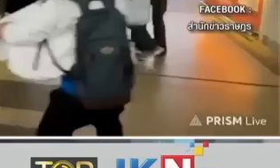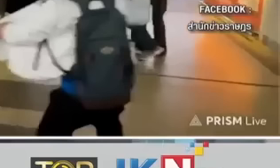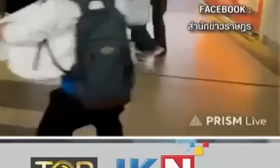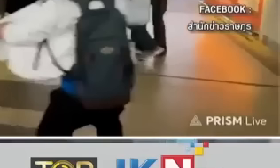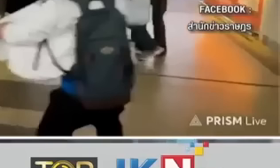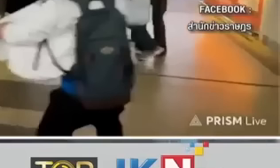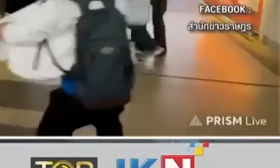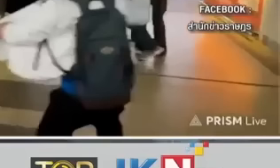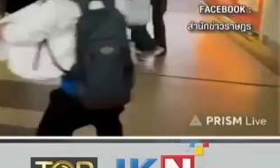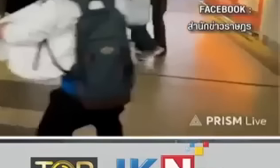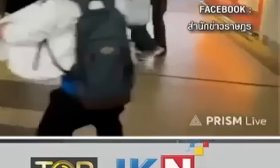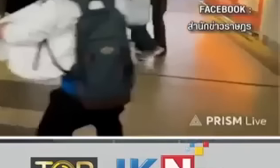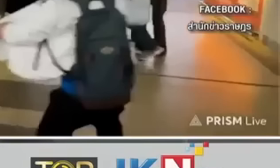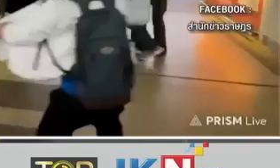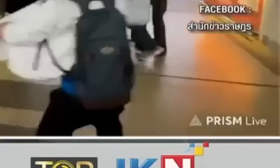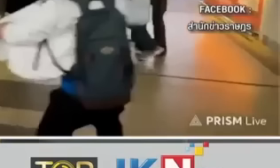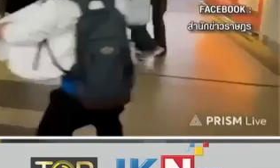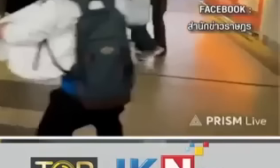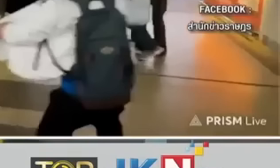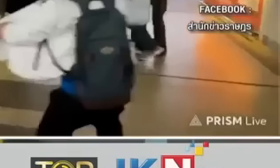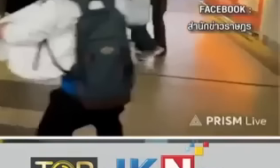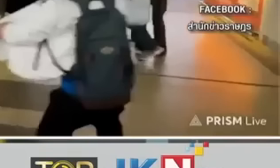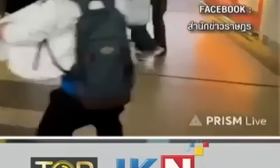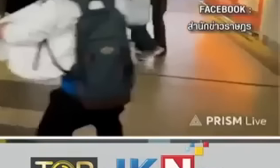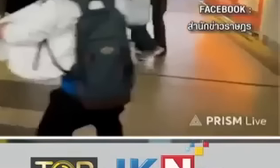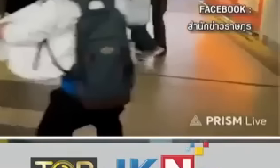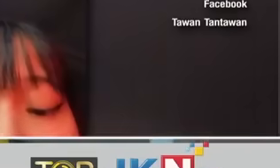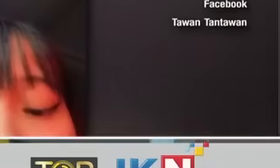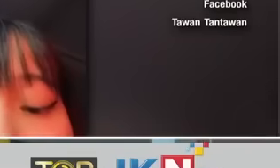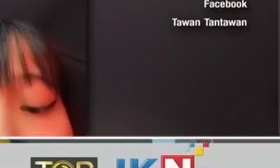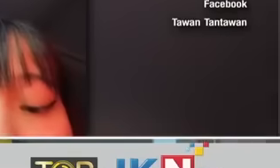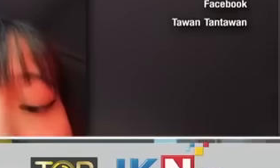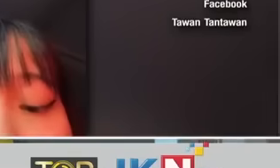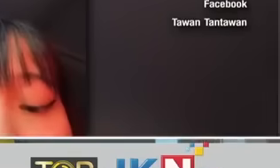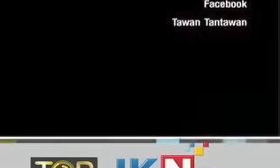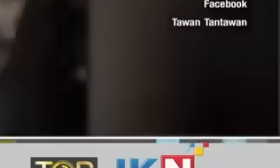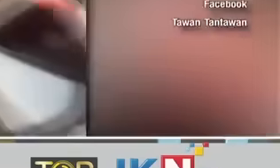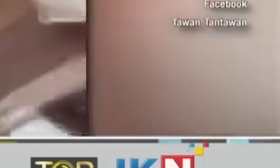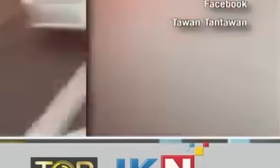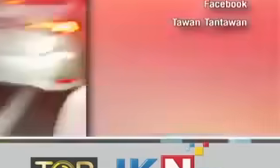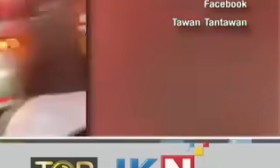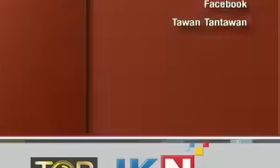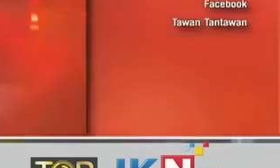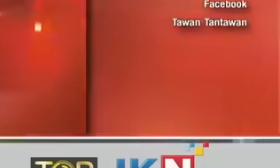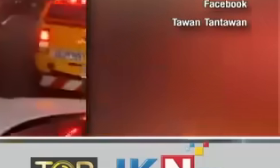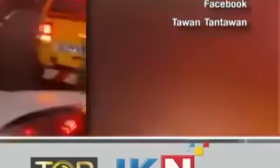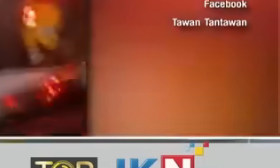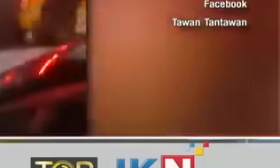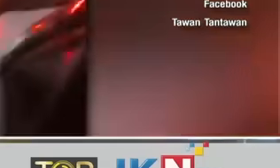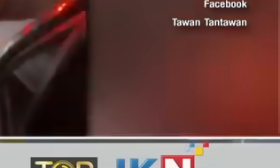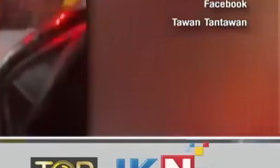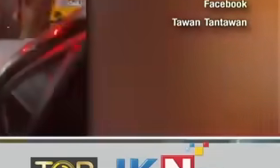ติคุณวิโรจน์ไปเรียกร้องให้ดำเนินคดีเด็ดขาดบ้างเหร อ แล้วยิ่งไปกว่านั้นคุณวิโรจน์เองเนี่ยแกล้งทำเป็น